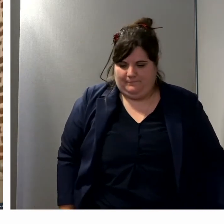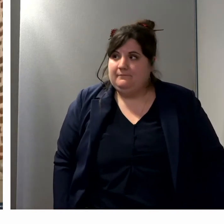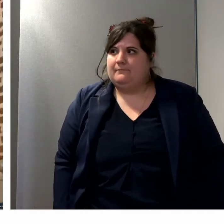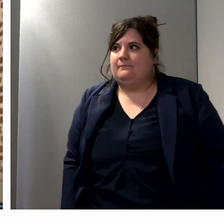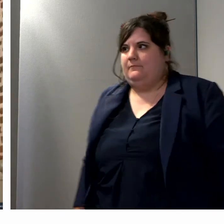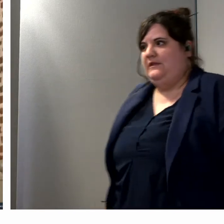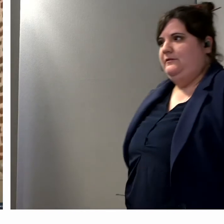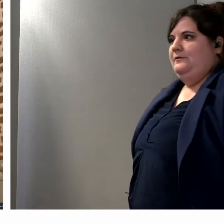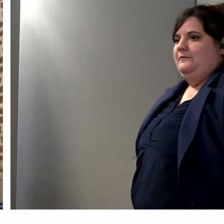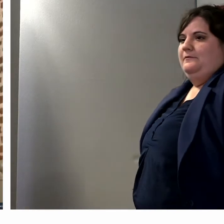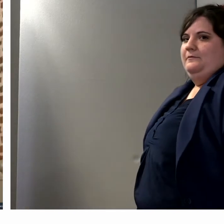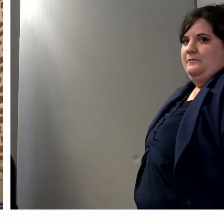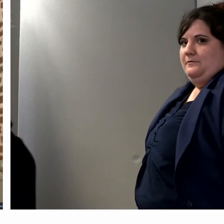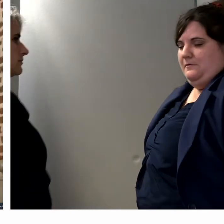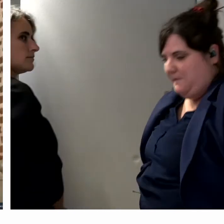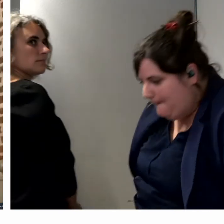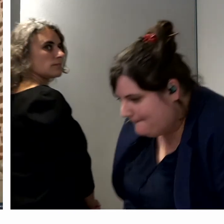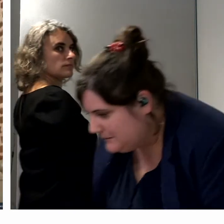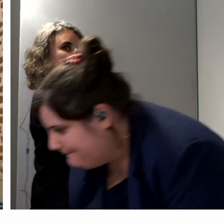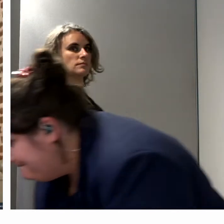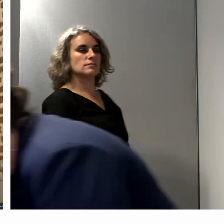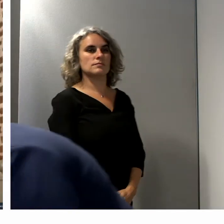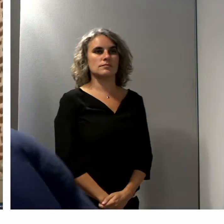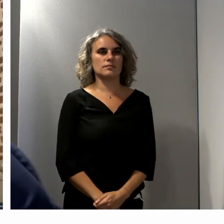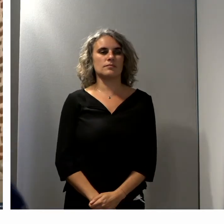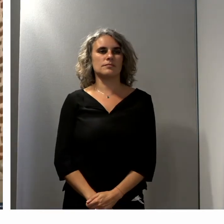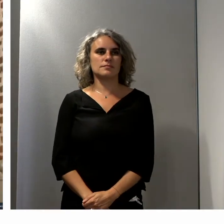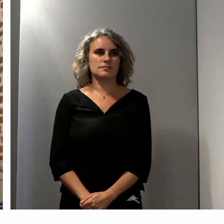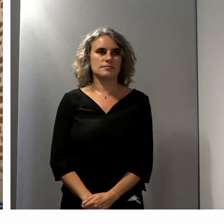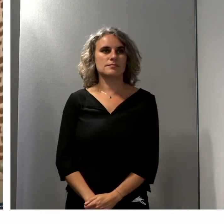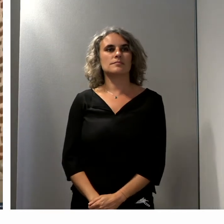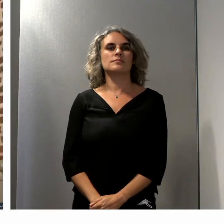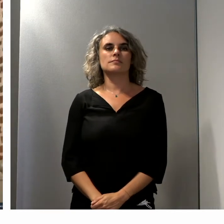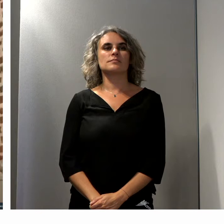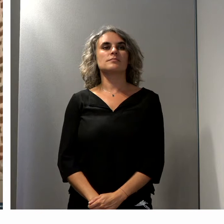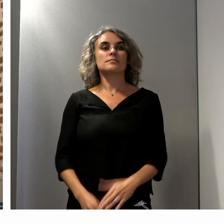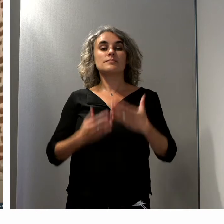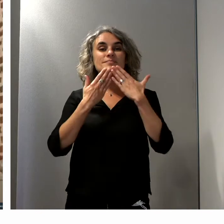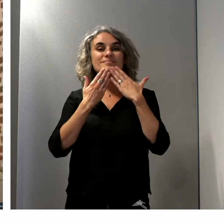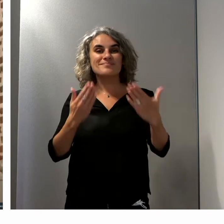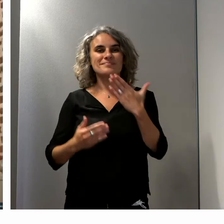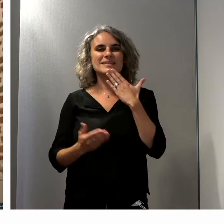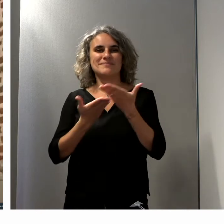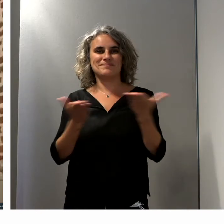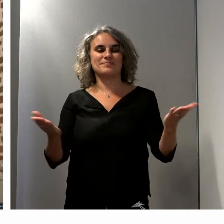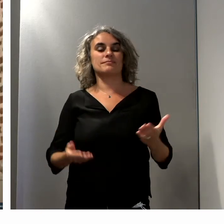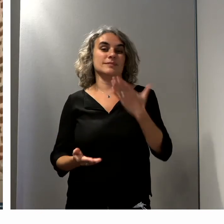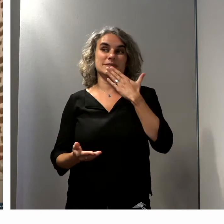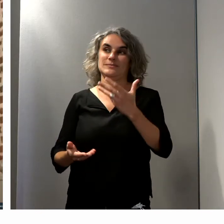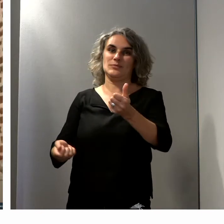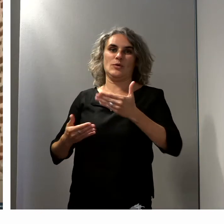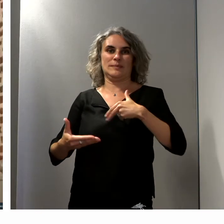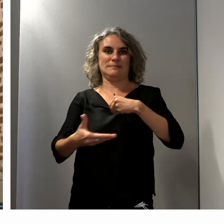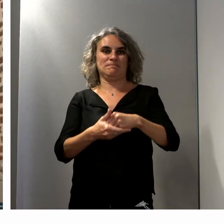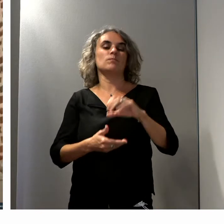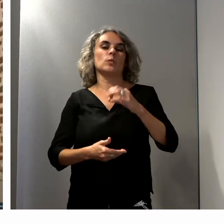Pardon. Bonjour tout le monde et puis merci beaucoup pour cette proposition de participation. Donc effectivement, je dirige une association qui